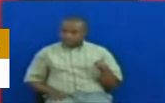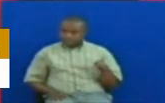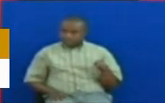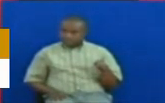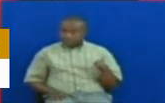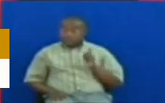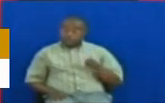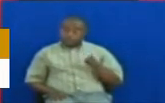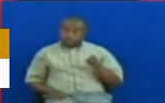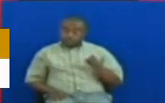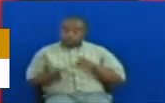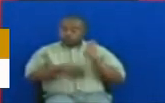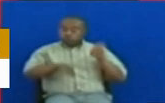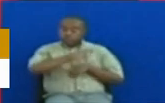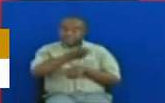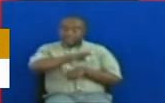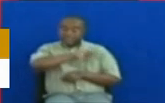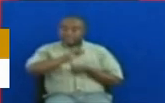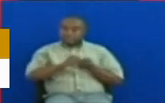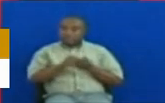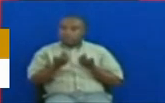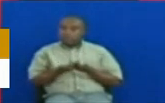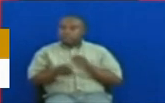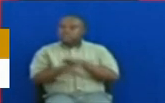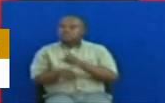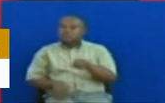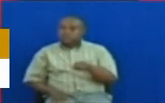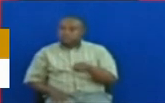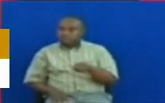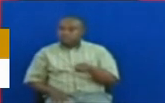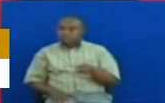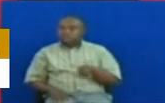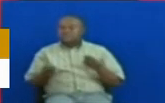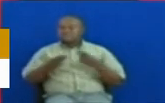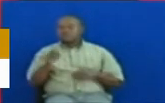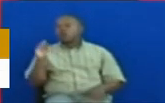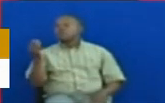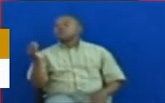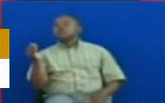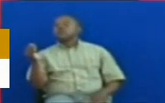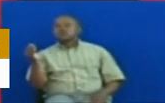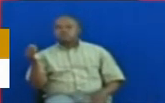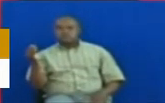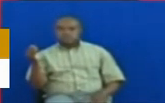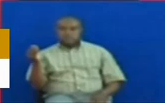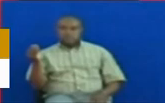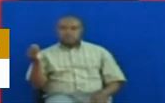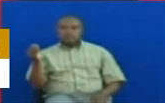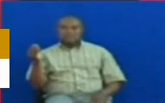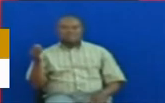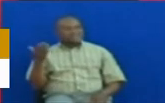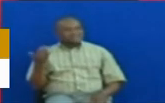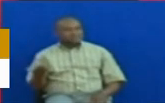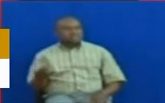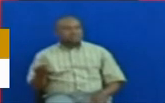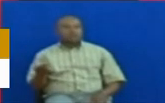tunazungumzia Mwenyekiti rasilimali ya samaki ambayo unaweza kuifananisha na rasilimali ya madini. Sasa ukimpa mtu mmoja